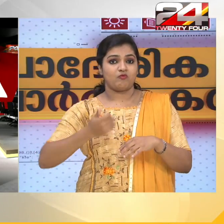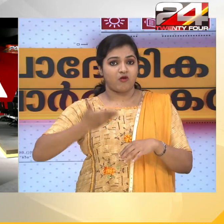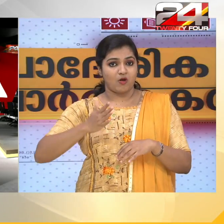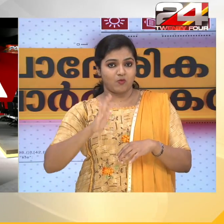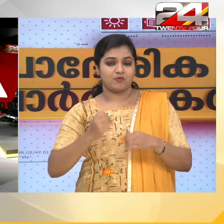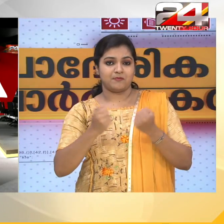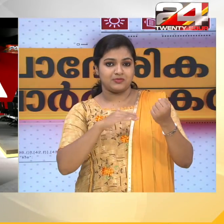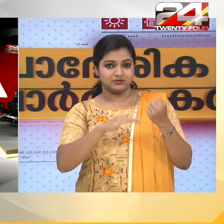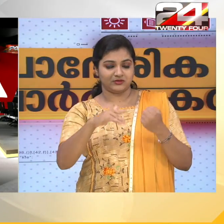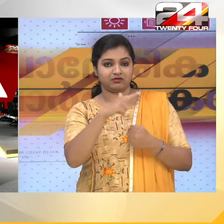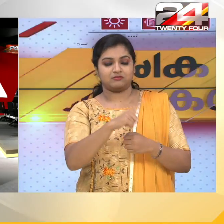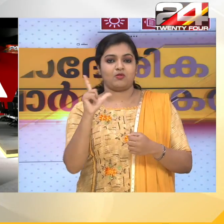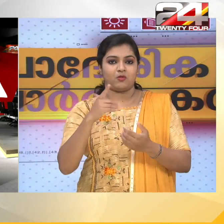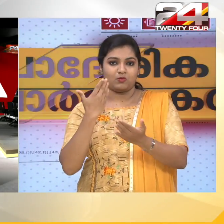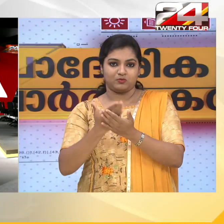വെക്കുന്നത്.